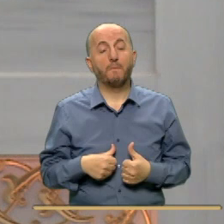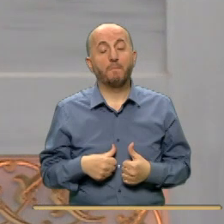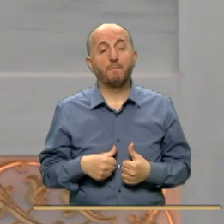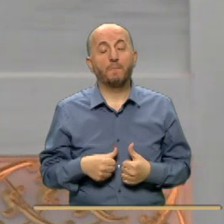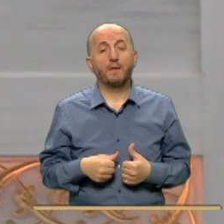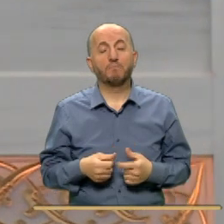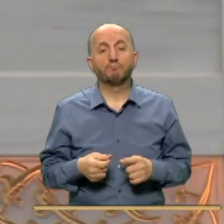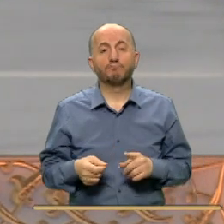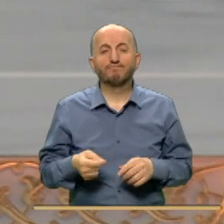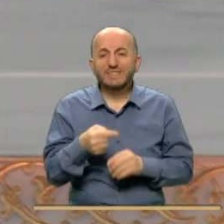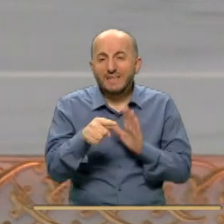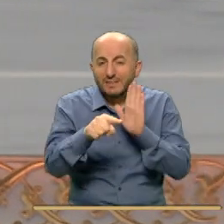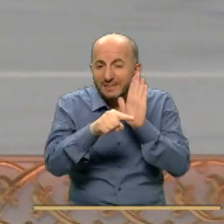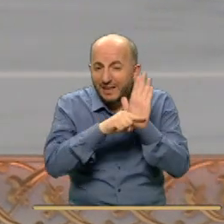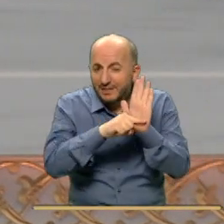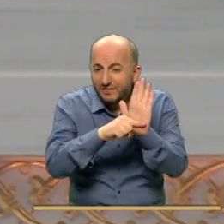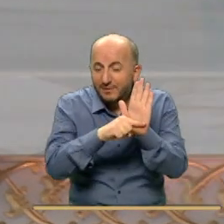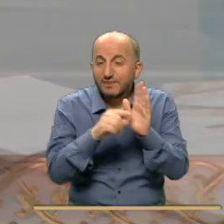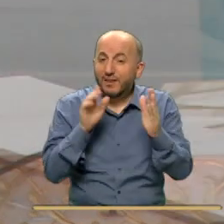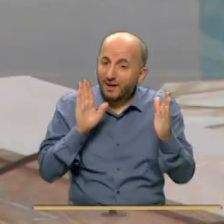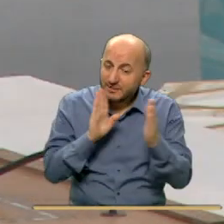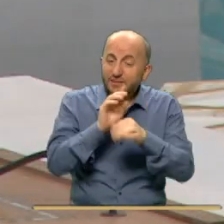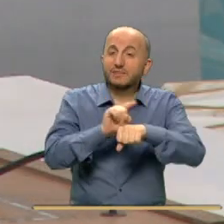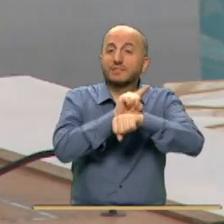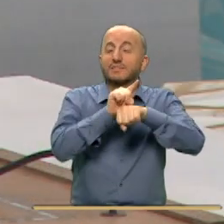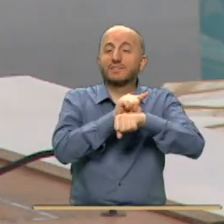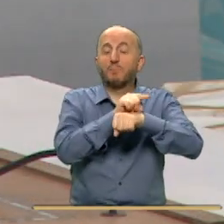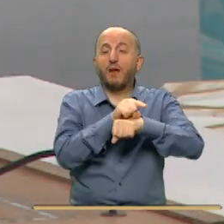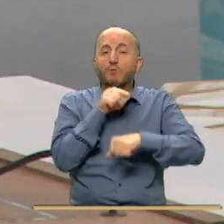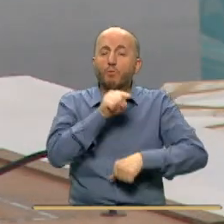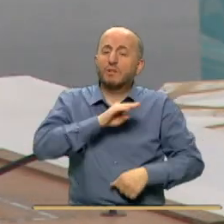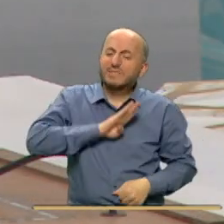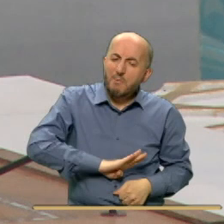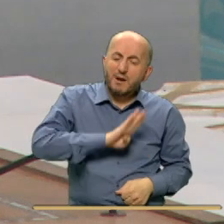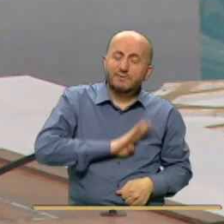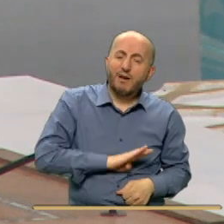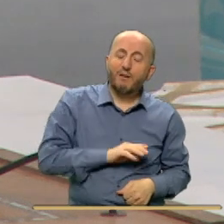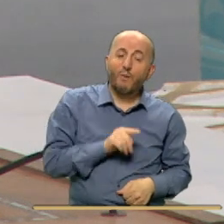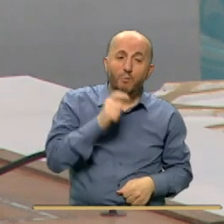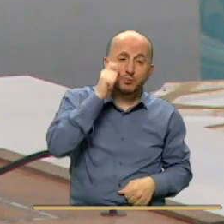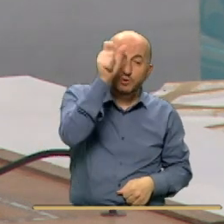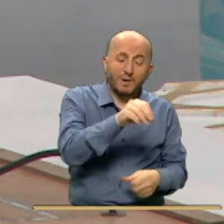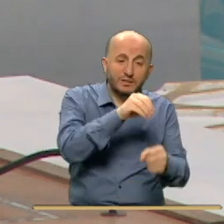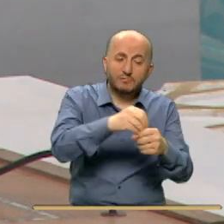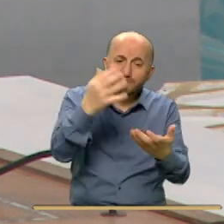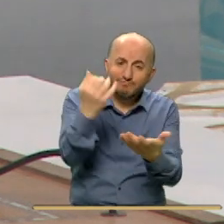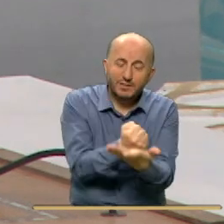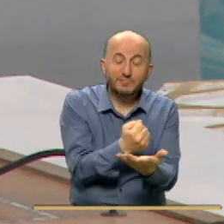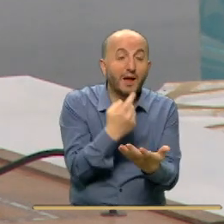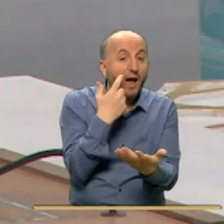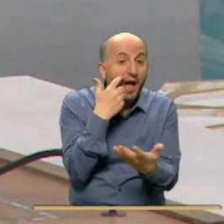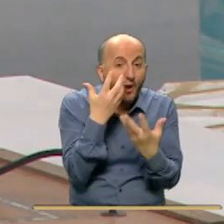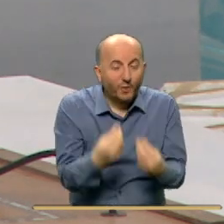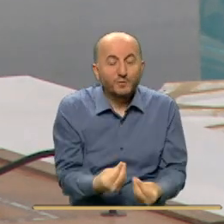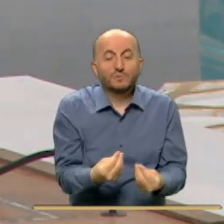Bir olumsuzlukla karşılaştığı zaman ona sabreder, bu o mümin için kazançtır, hayır olur.